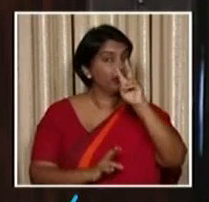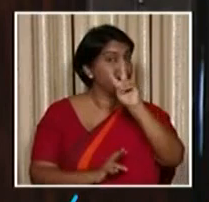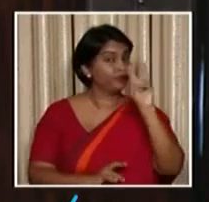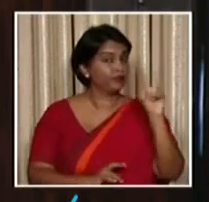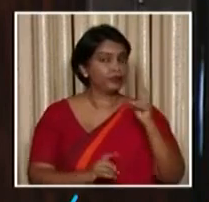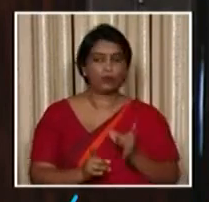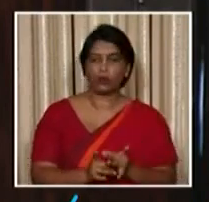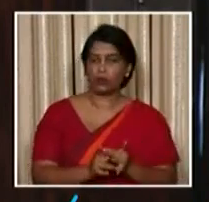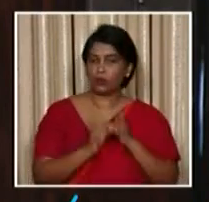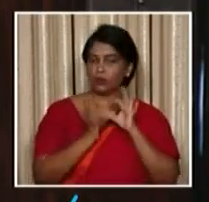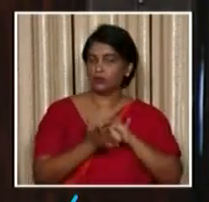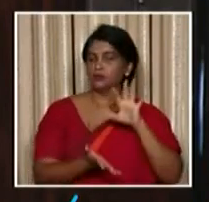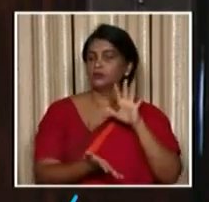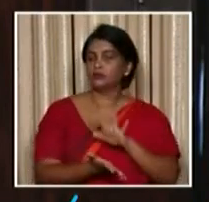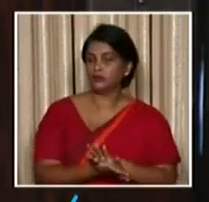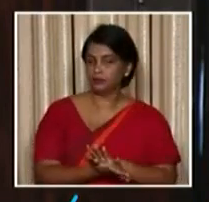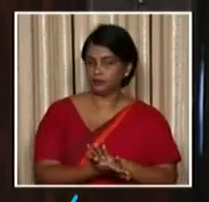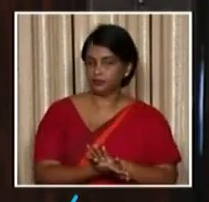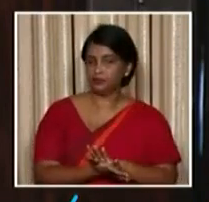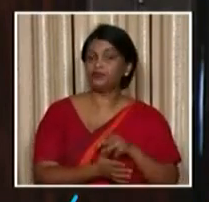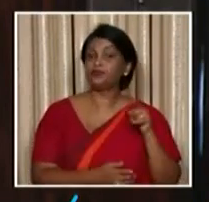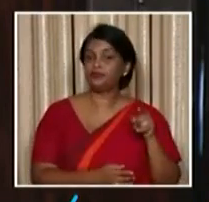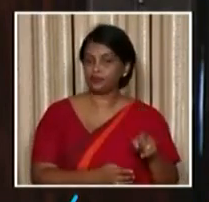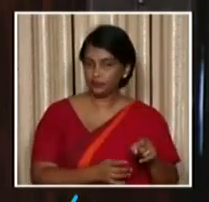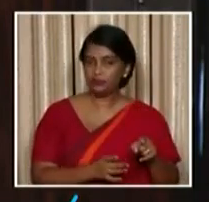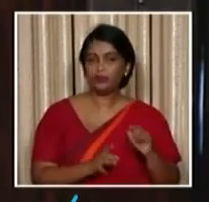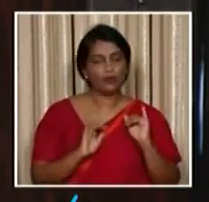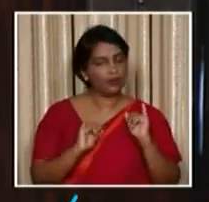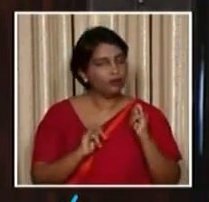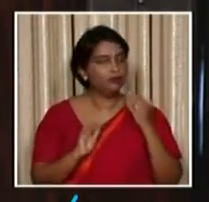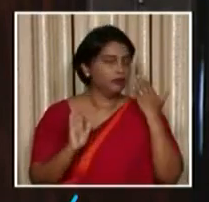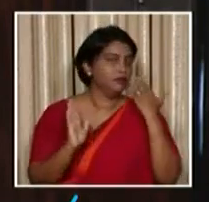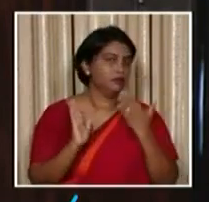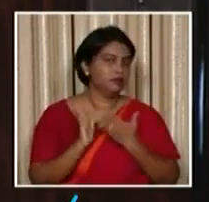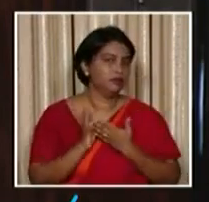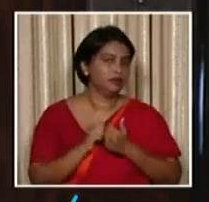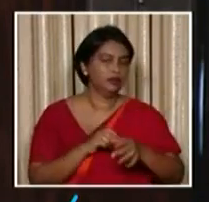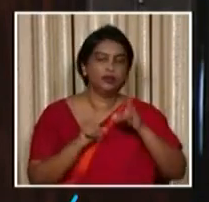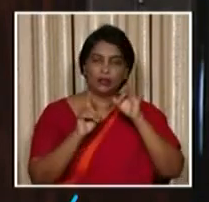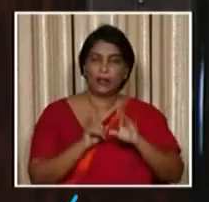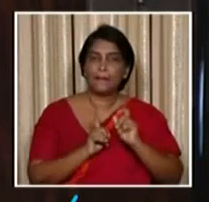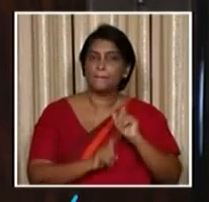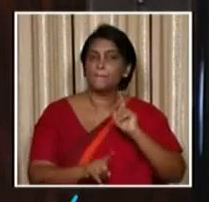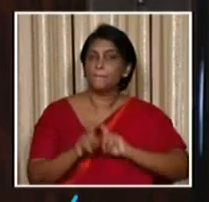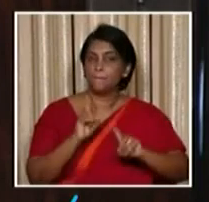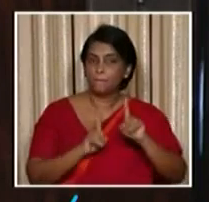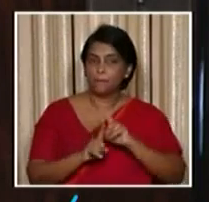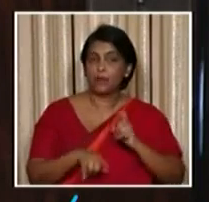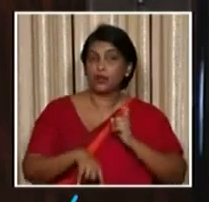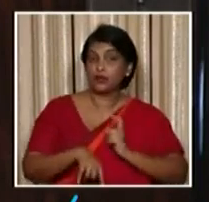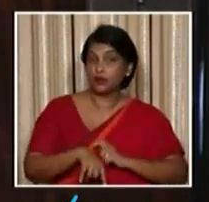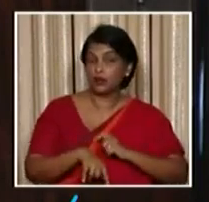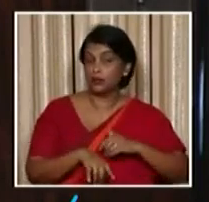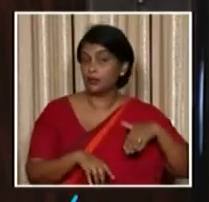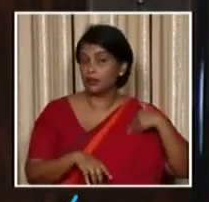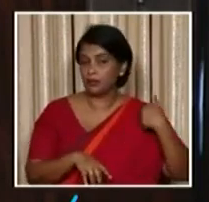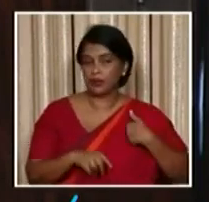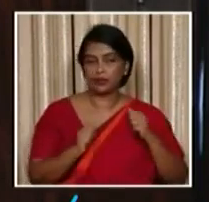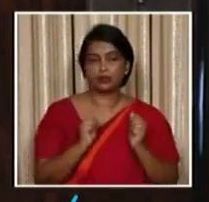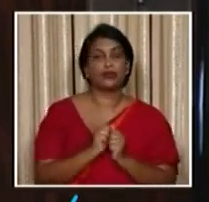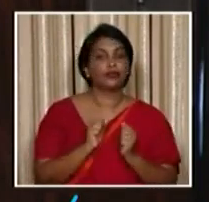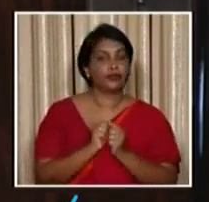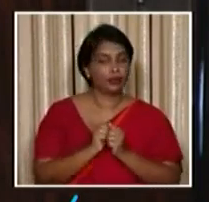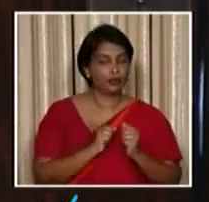යටතේ සංස්ථාපනය කරලා තියෙන්නේ ඒ තියෙන්නේ යම්කිසි පදනමක් මත ඒ නිසා පාර්ලිමේන්තුවේ කාලයේ ප්‍රධාන වැඩ කටයුතු වලට